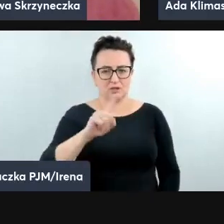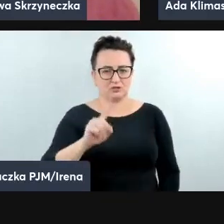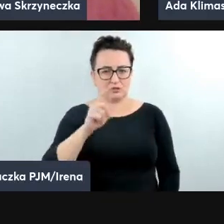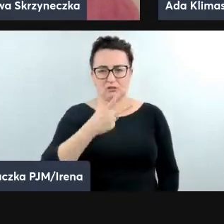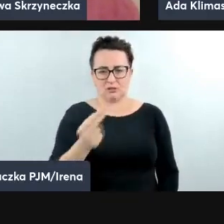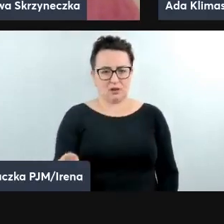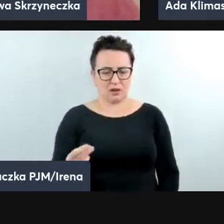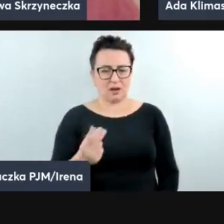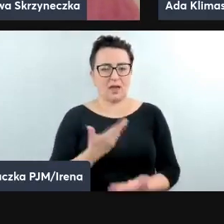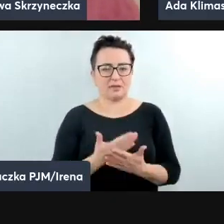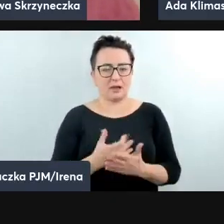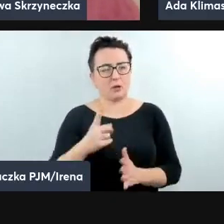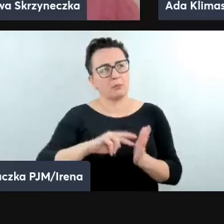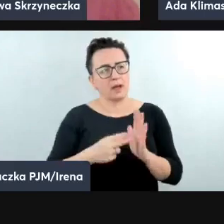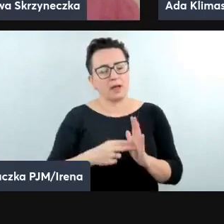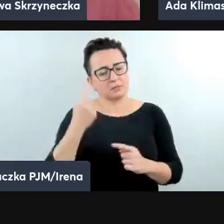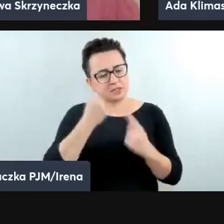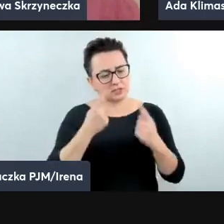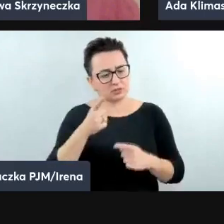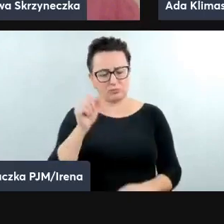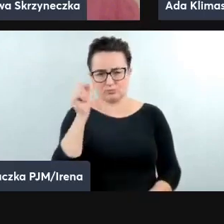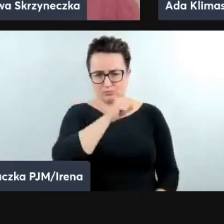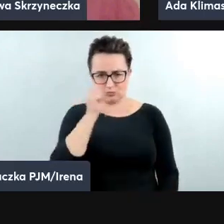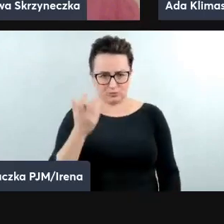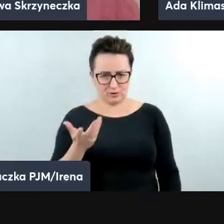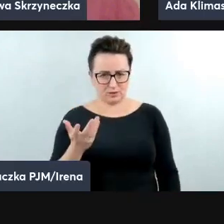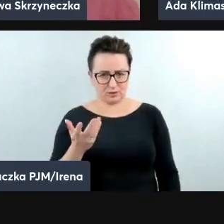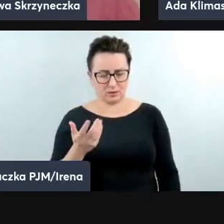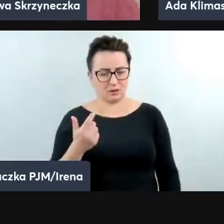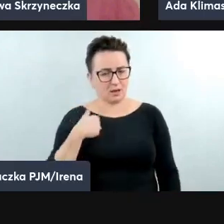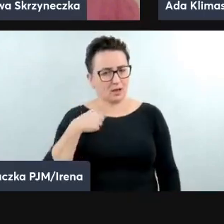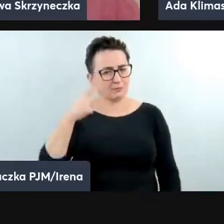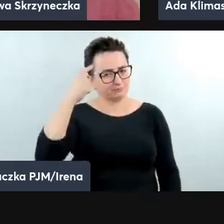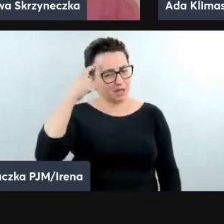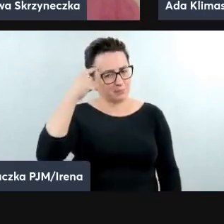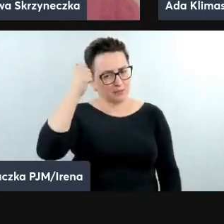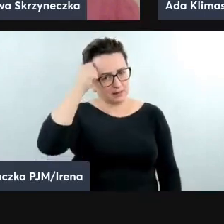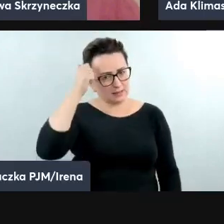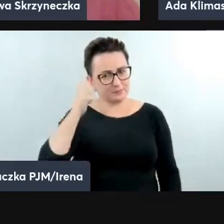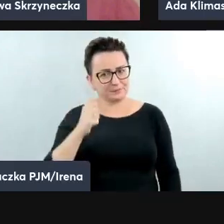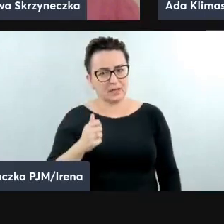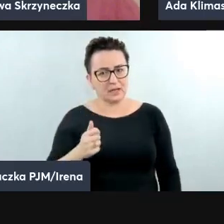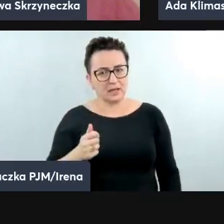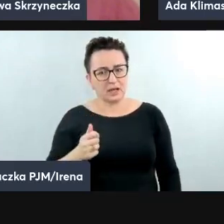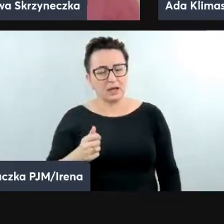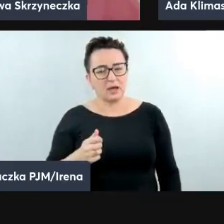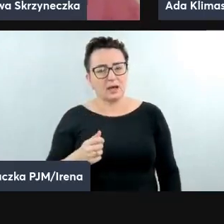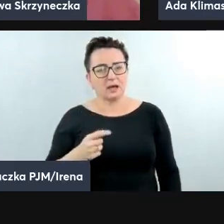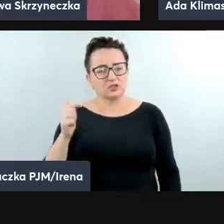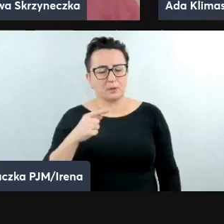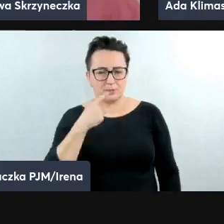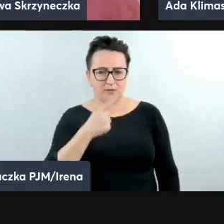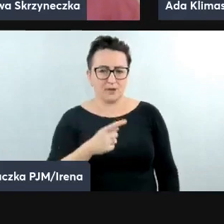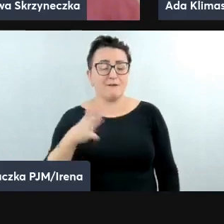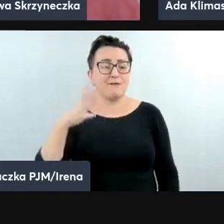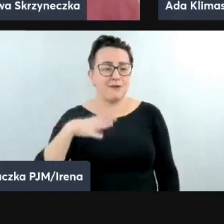mną nadal i rzeczywiście warto się zapisać. Też się zgadzam z tym, pójść, najwyżej się po prostu wypisać, bo może się okazać, że się